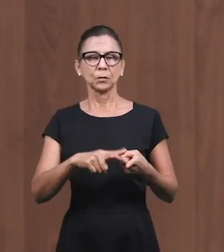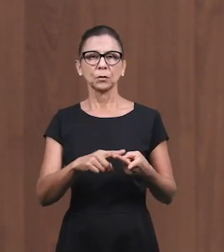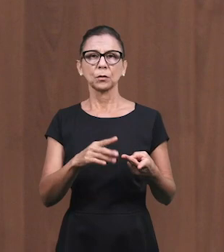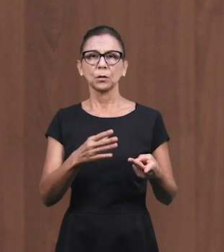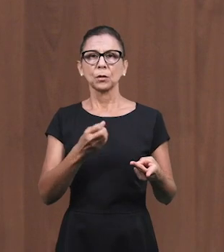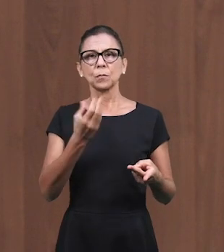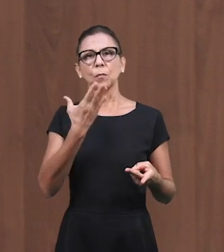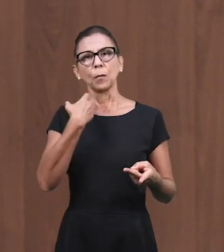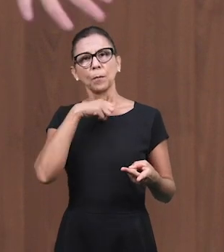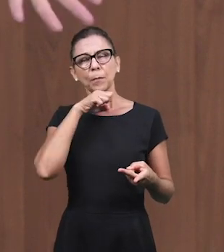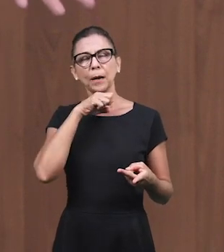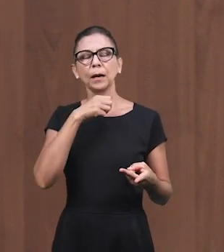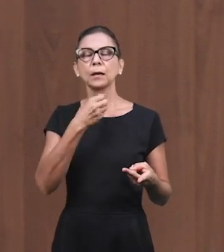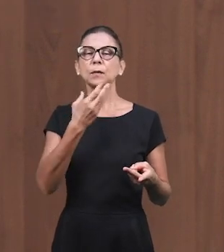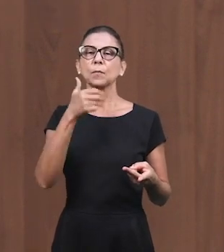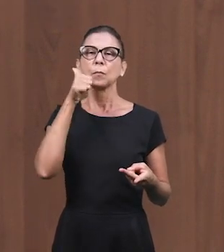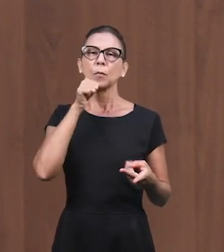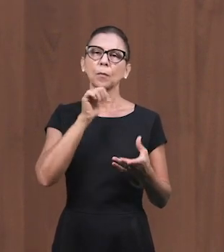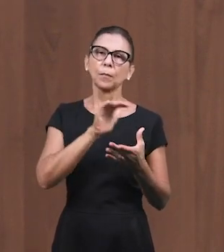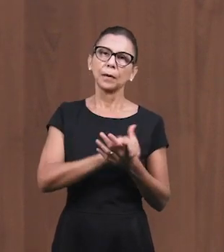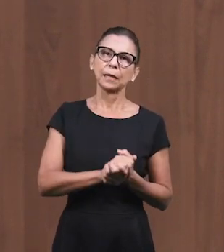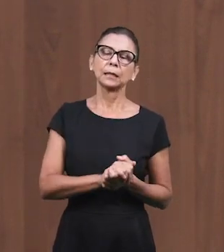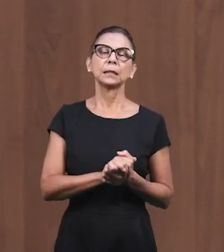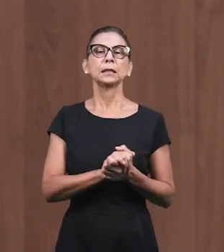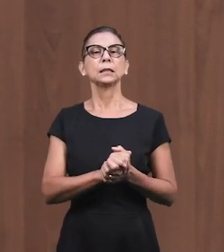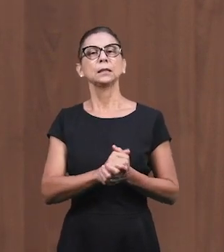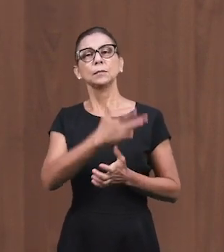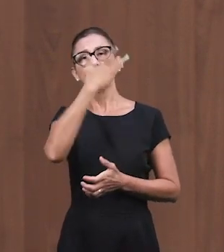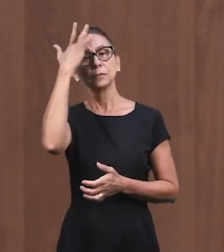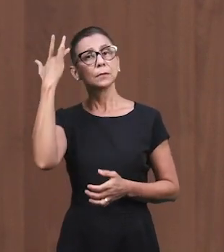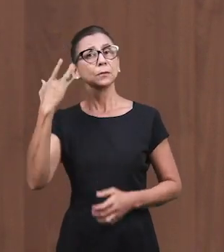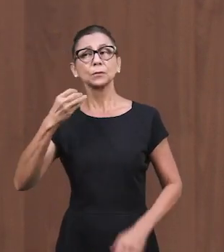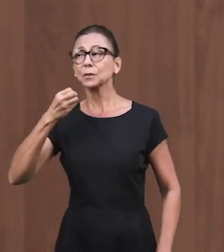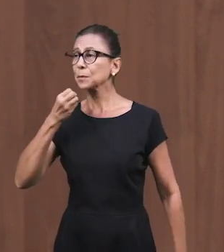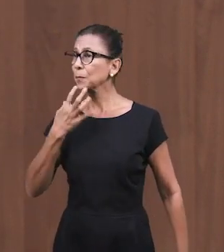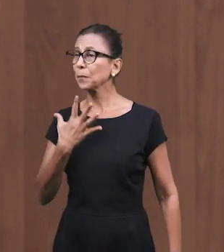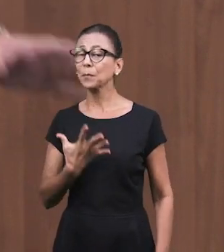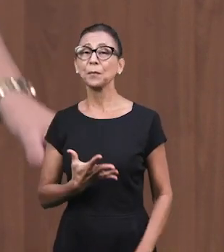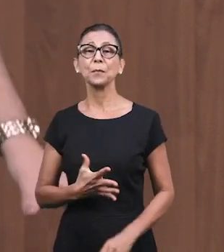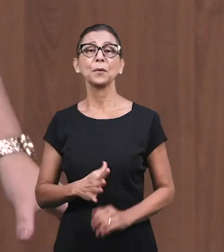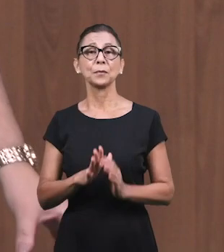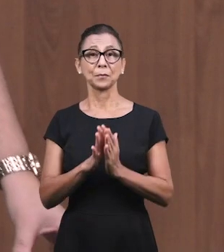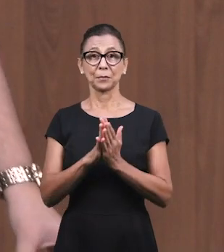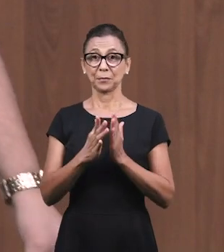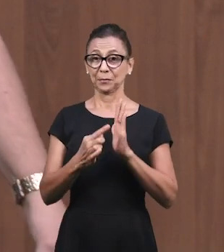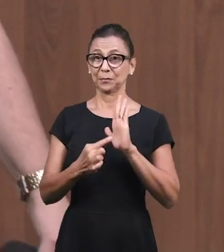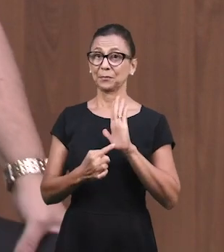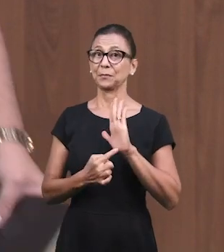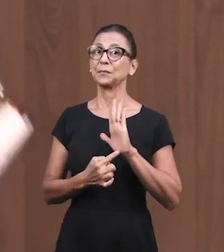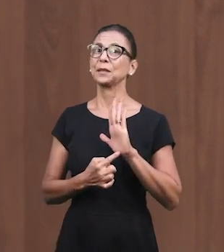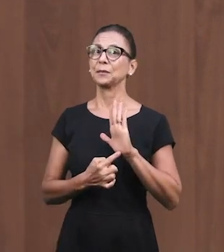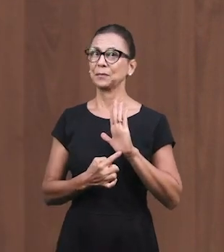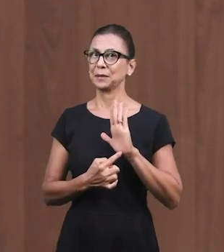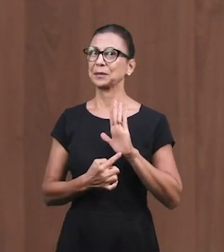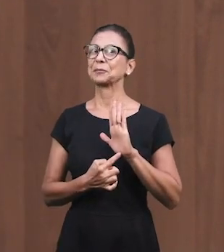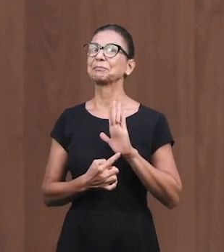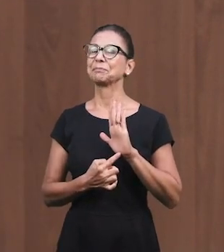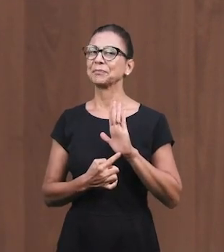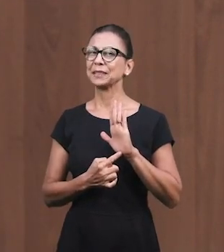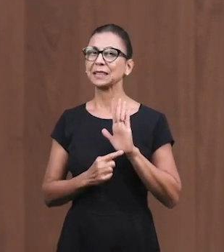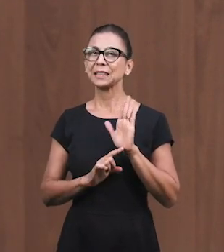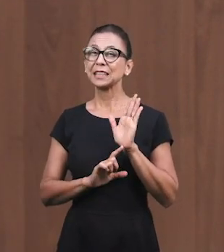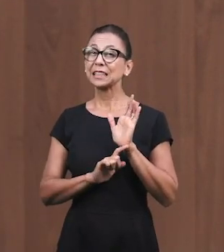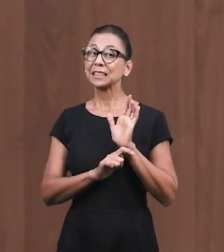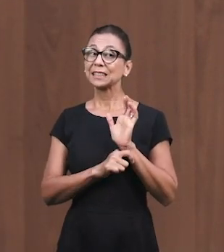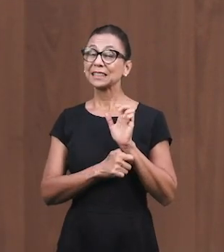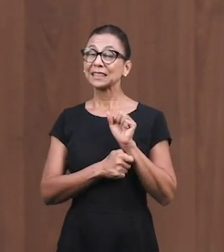bons enfants, des bons parents, des bonnes épouses, des bons maris, des bonnes personnes. Parce que ici, dans la parole du Seigneur, on